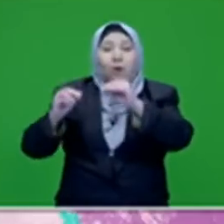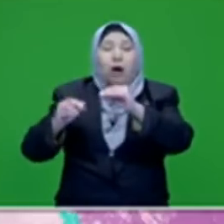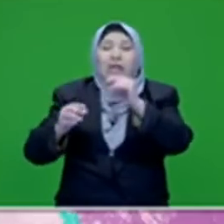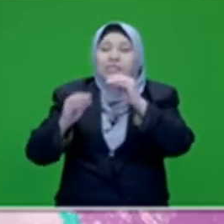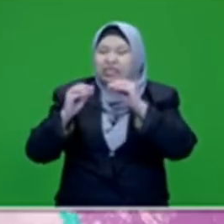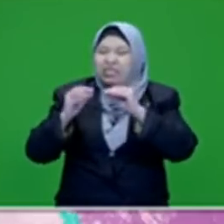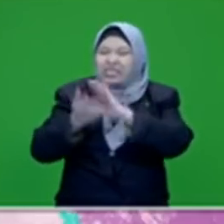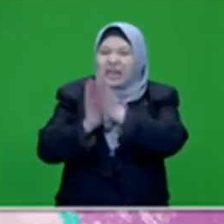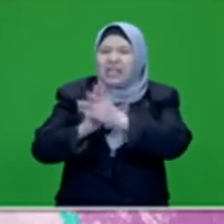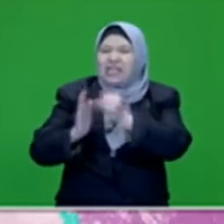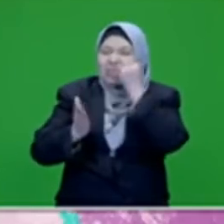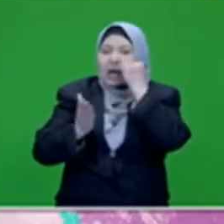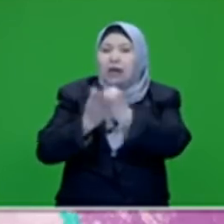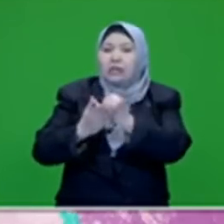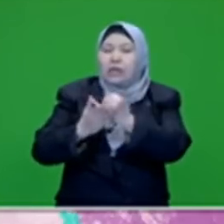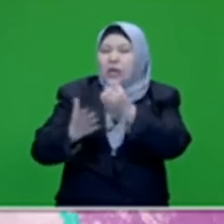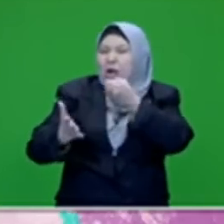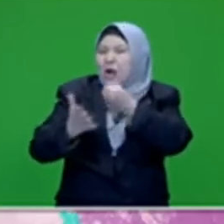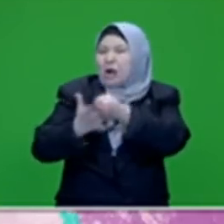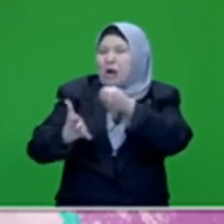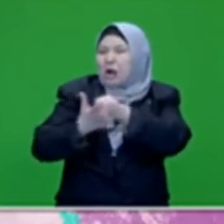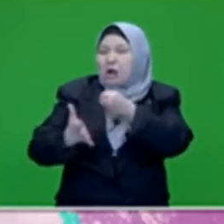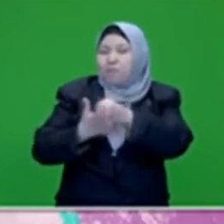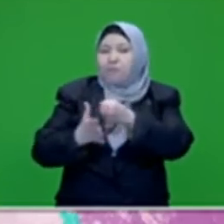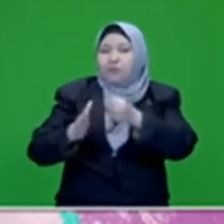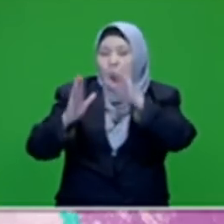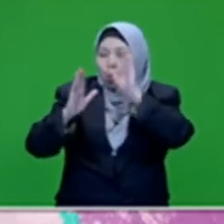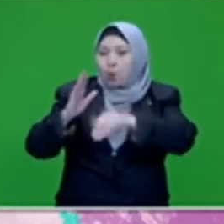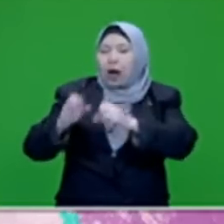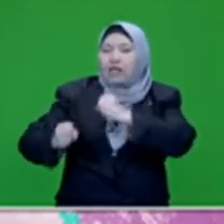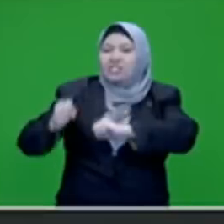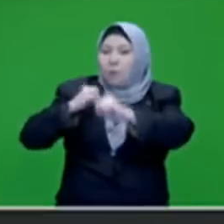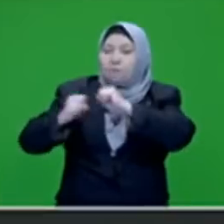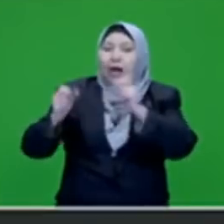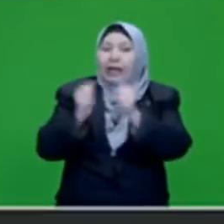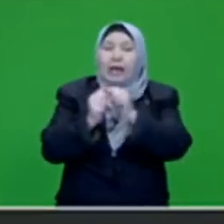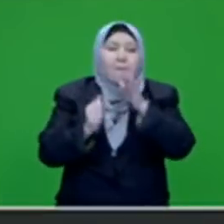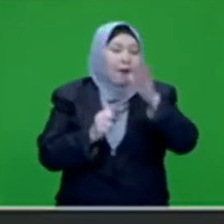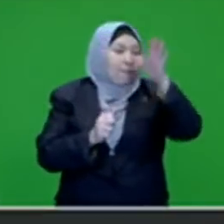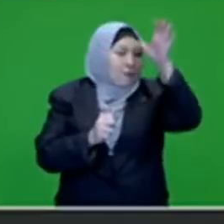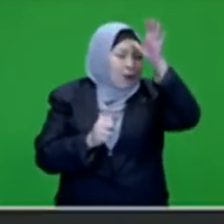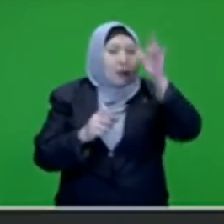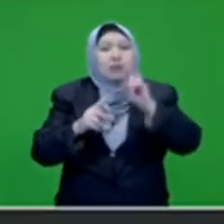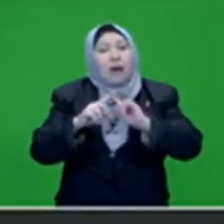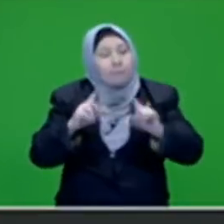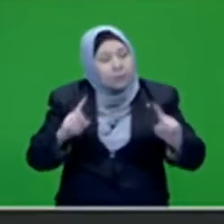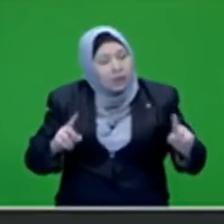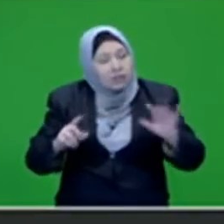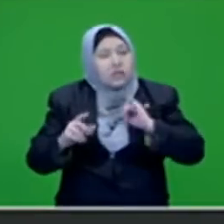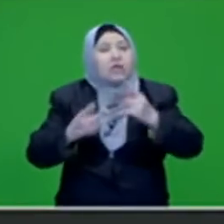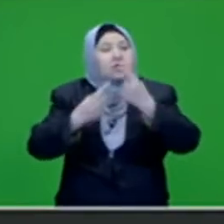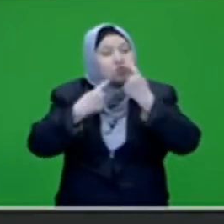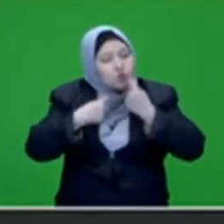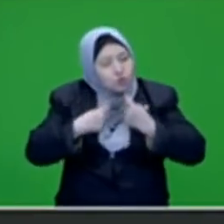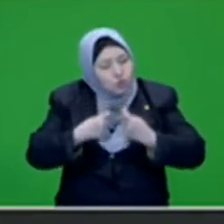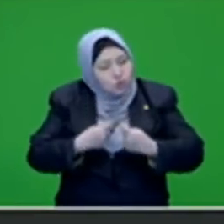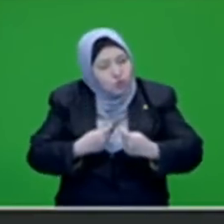ajar awak jadi ganas, Islam ajar awak kurang sopan dengan ibu bapa. Tapi saya cuba,